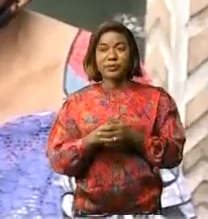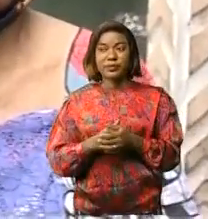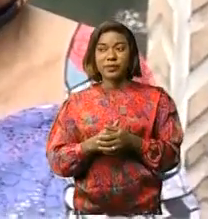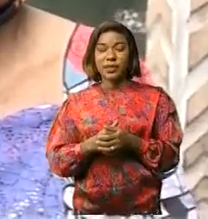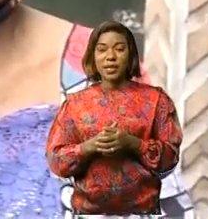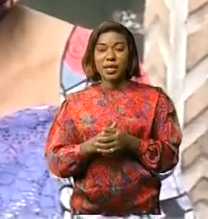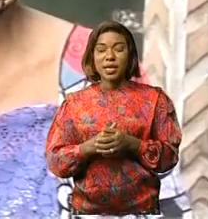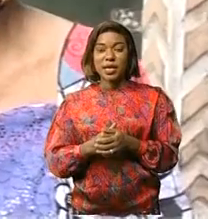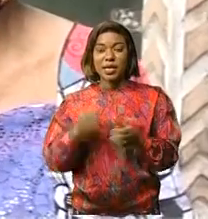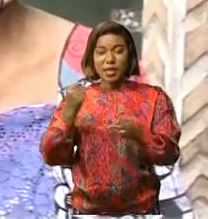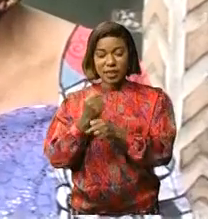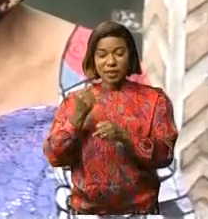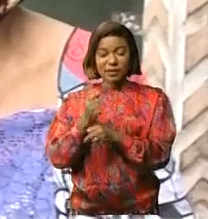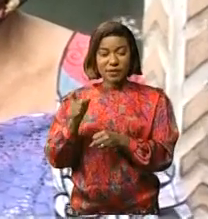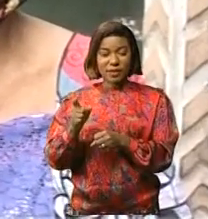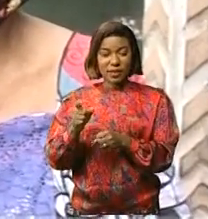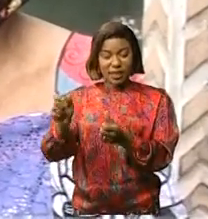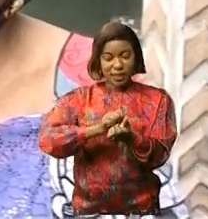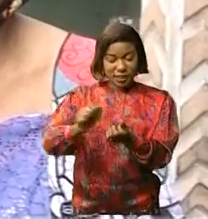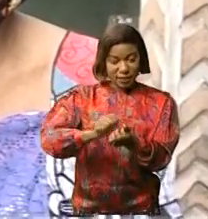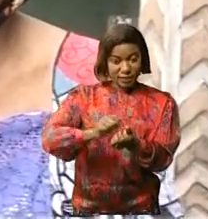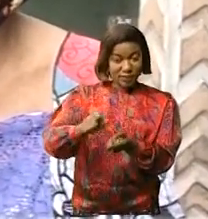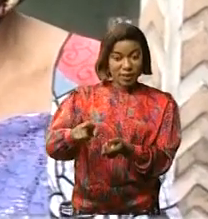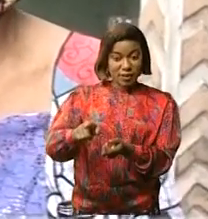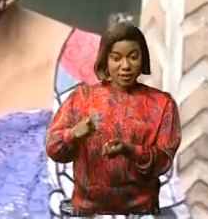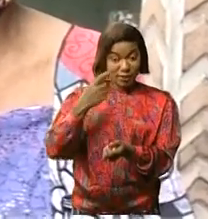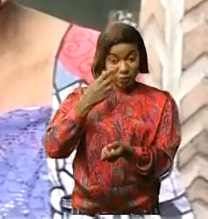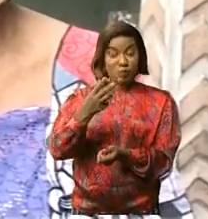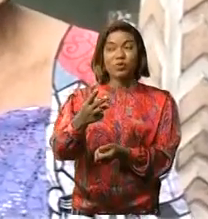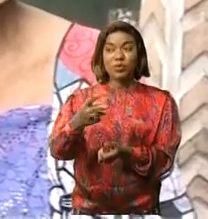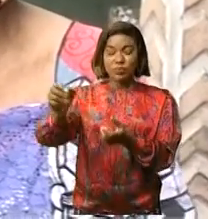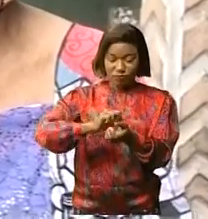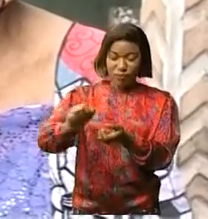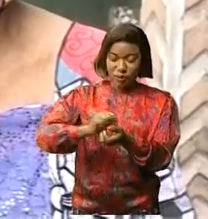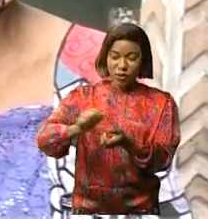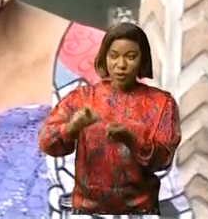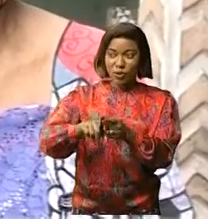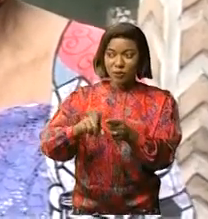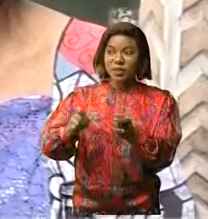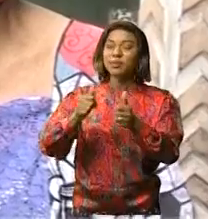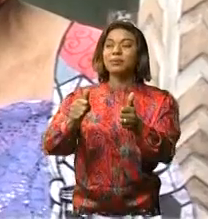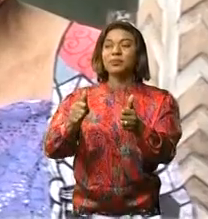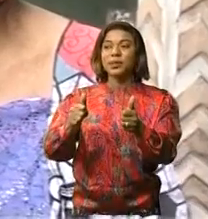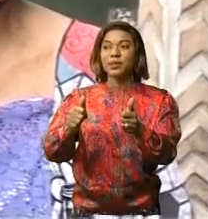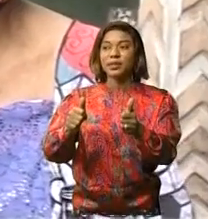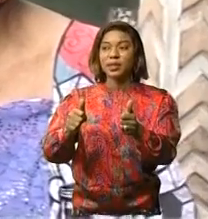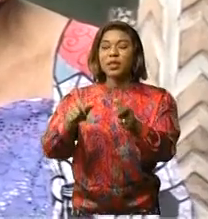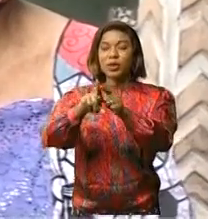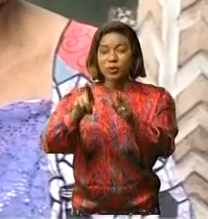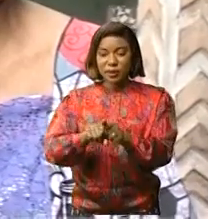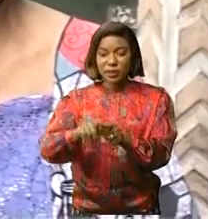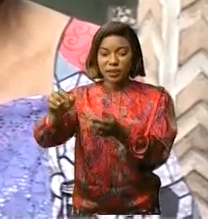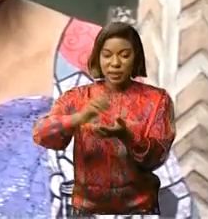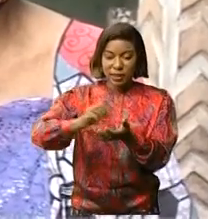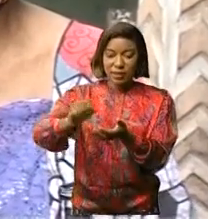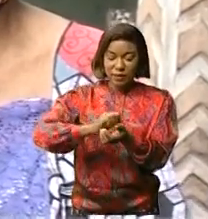savon. Savon, on veut que tout le monde en goût, on veut que tout le monde en goût, on veut que tout le monde en goût, bien. Mabila est dans la